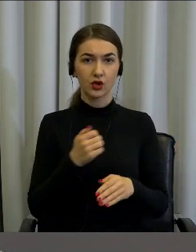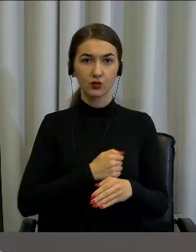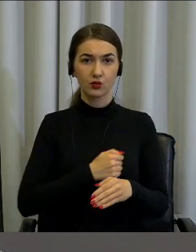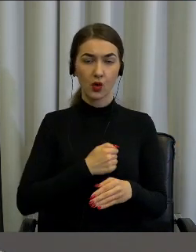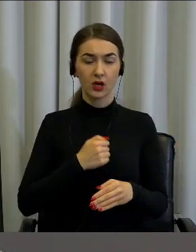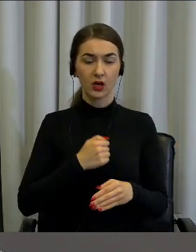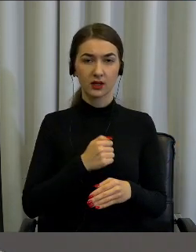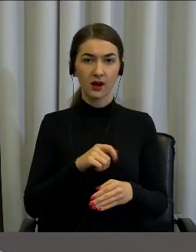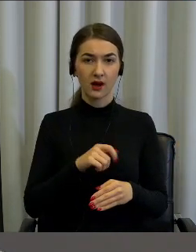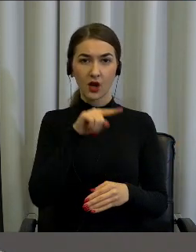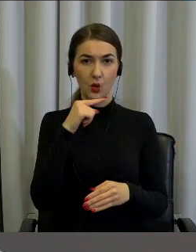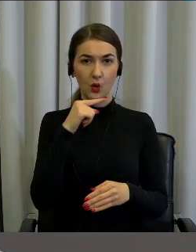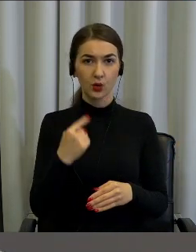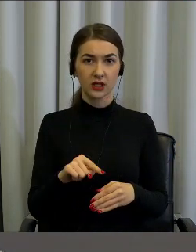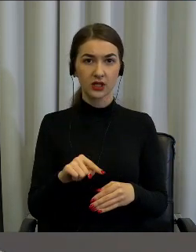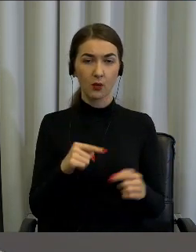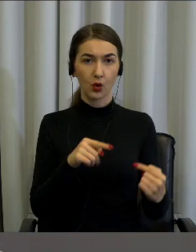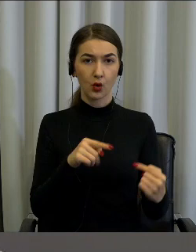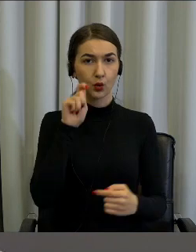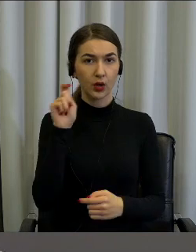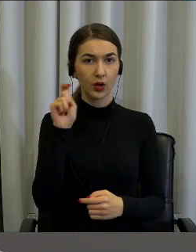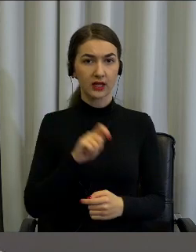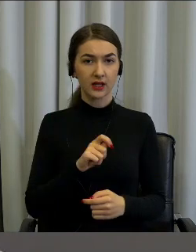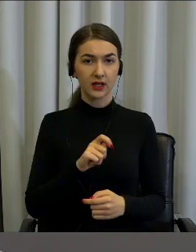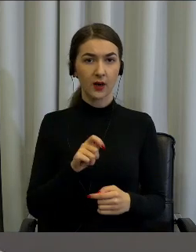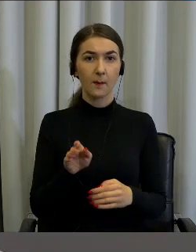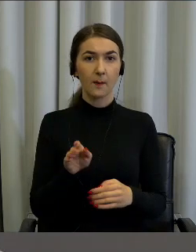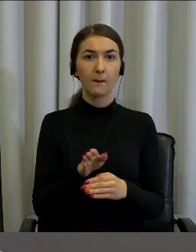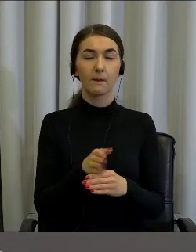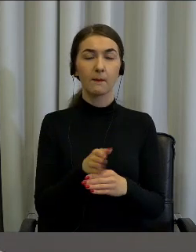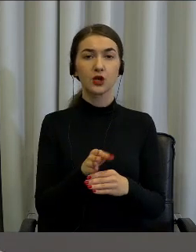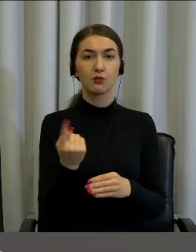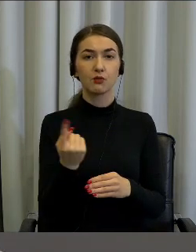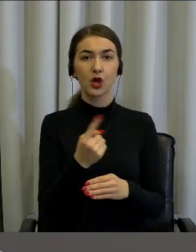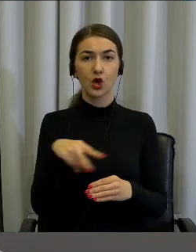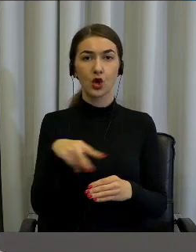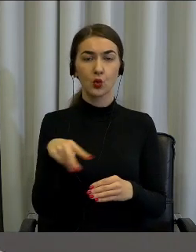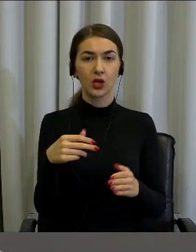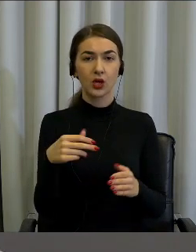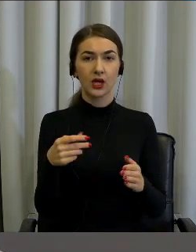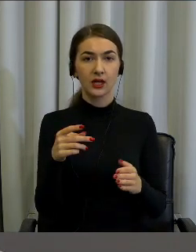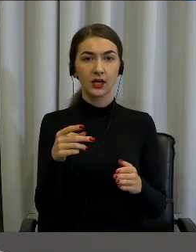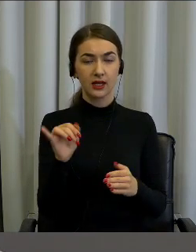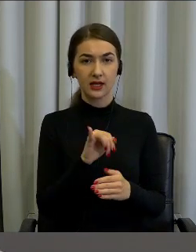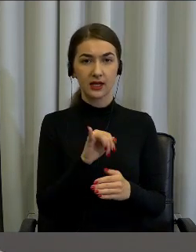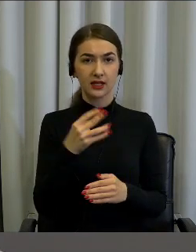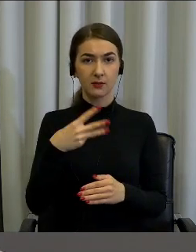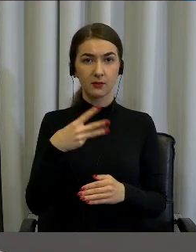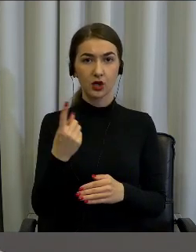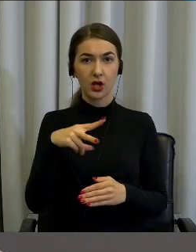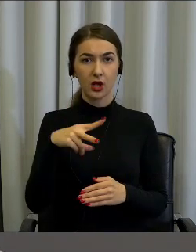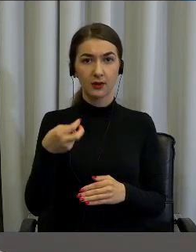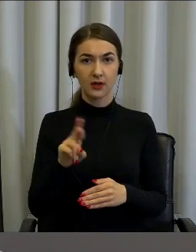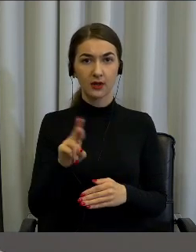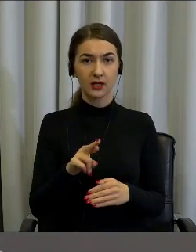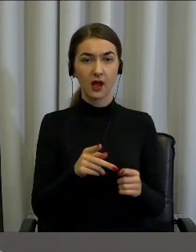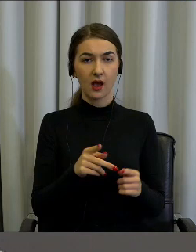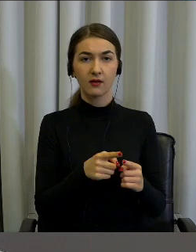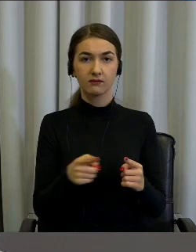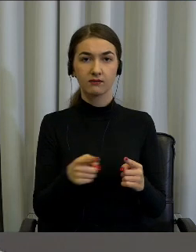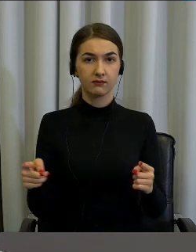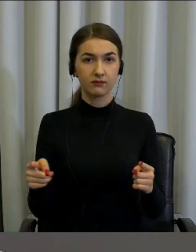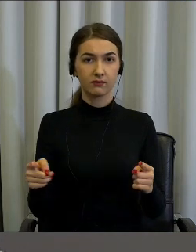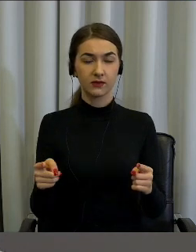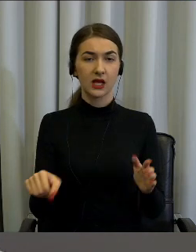проти України між 1 лютого та 31 липня в результаті ведення бойових дій